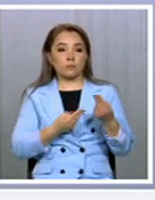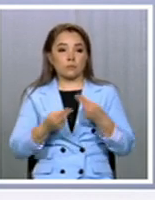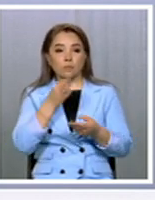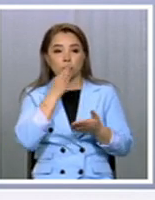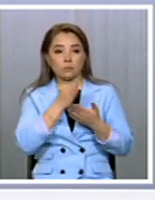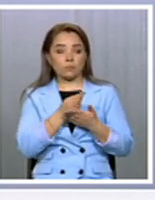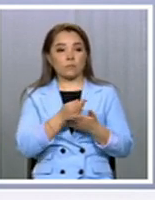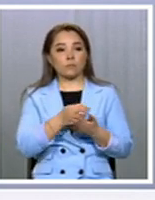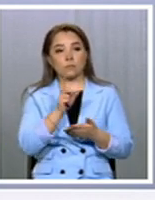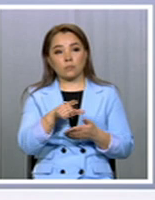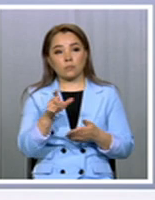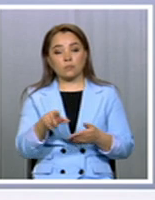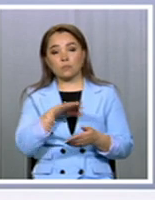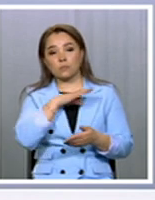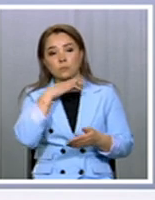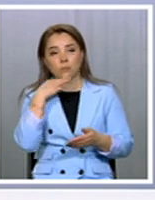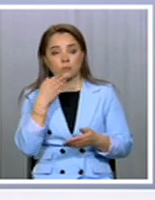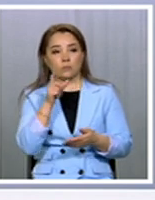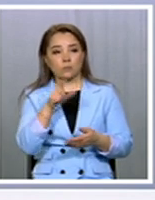өнер адамдары көп болды.